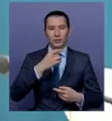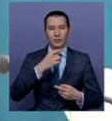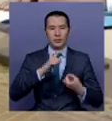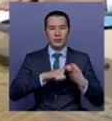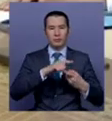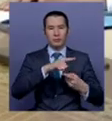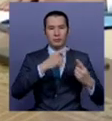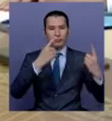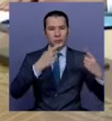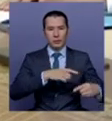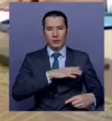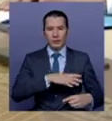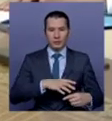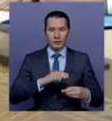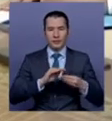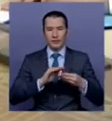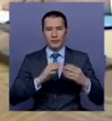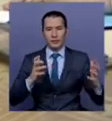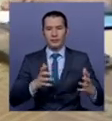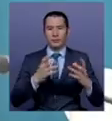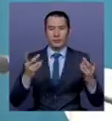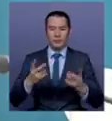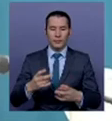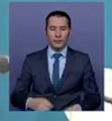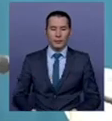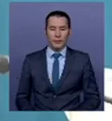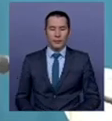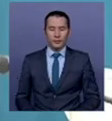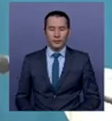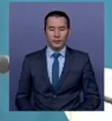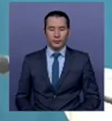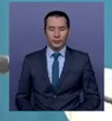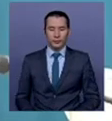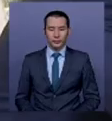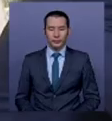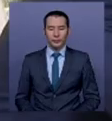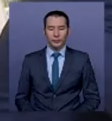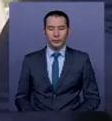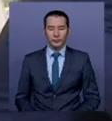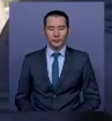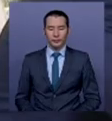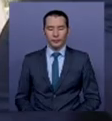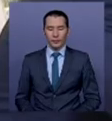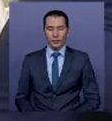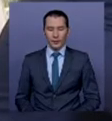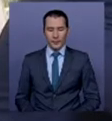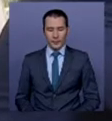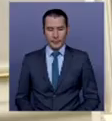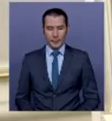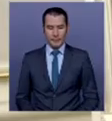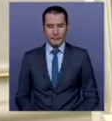банкроттық рәсімін жүргізуді ағымдағы жылдың 1 қазанына дейін тоқтата тұруды тапсырды. Асылбек Тойбек, Данияр Омар,